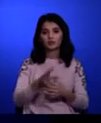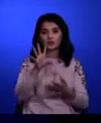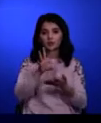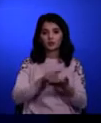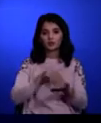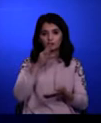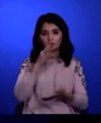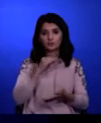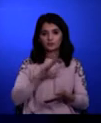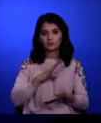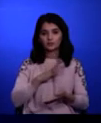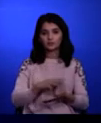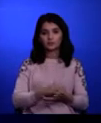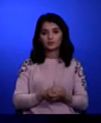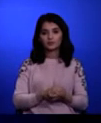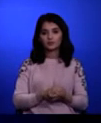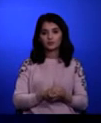ulgurdingizmi?